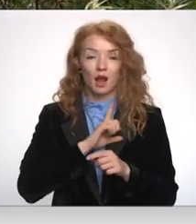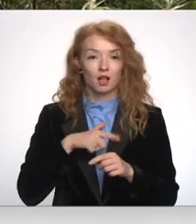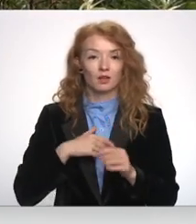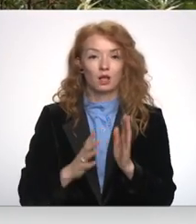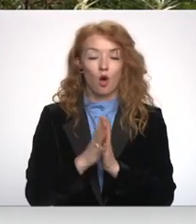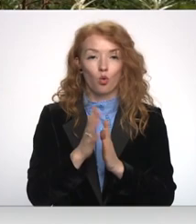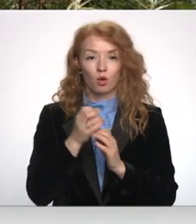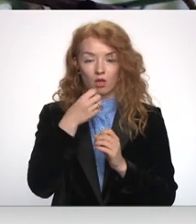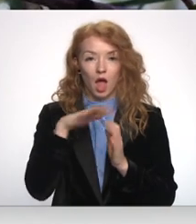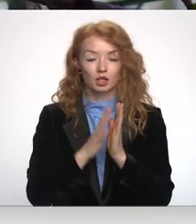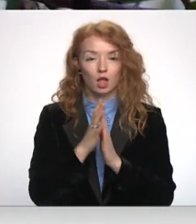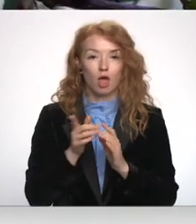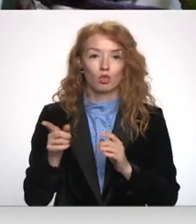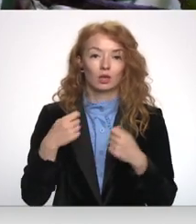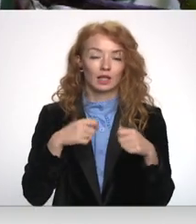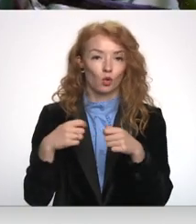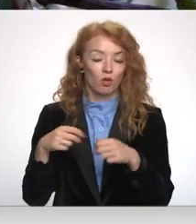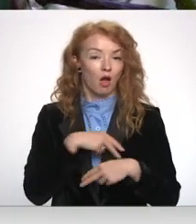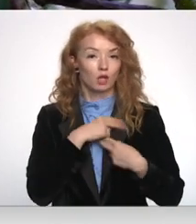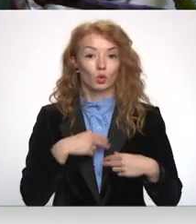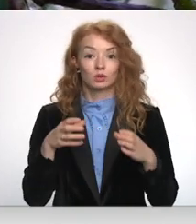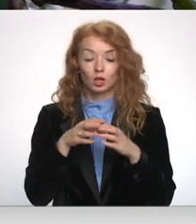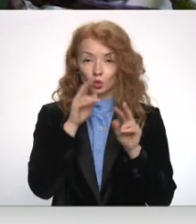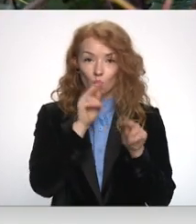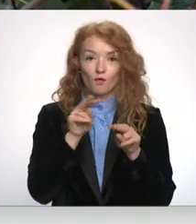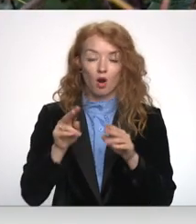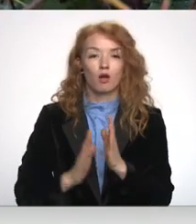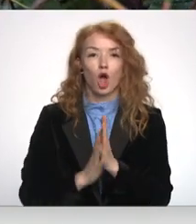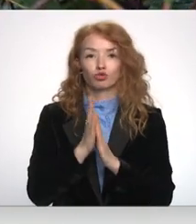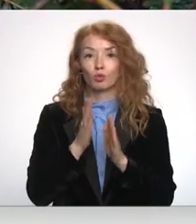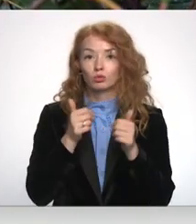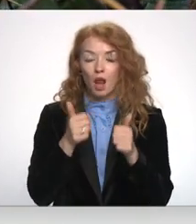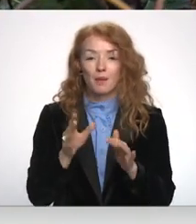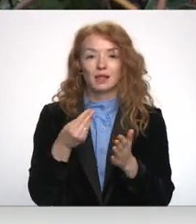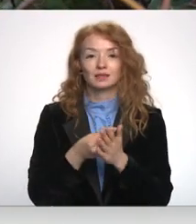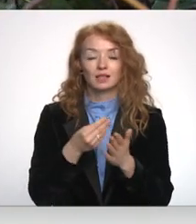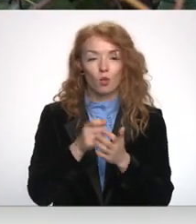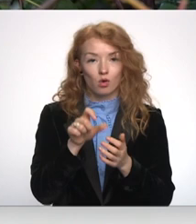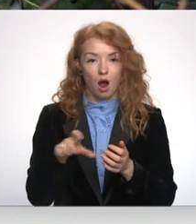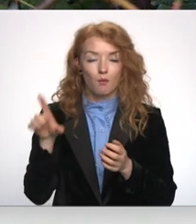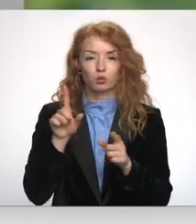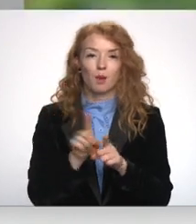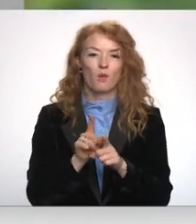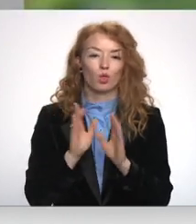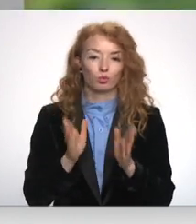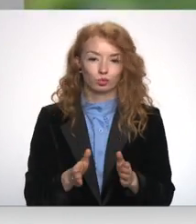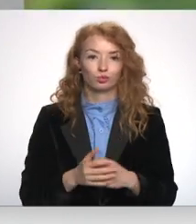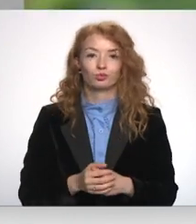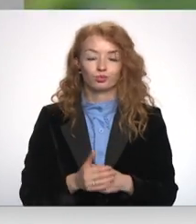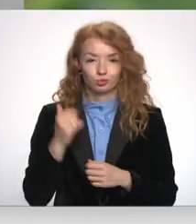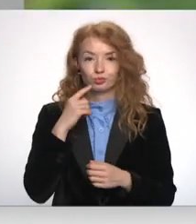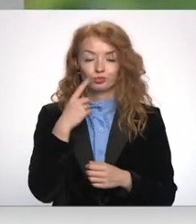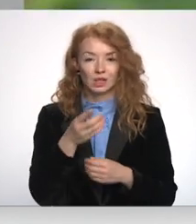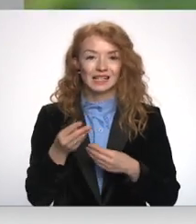un dārzeņu tirgotāju asociācija novērojusi, ka ražas būs labas, bet cenu kāpums vienalga neizbēgams. Šīs